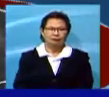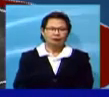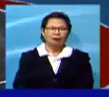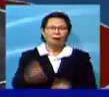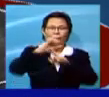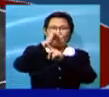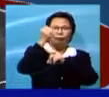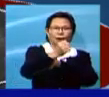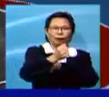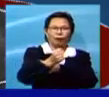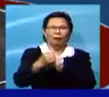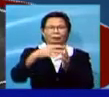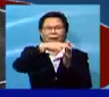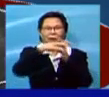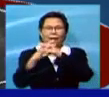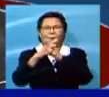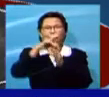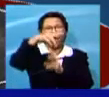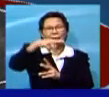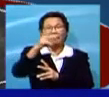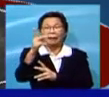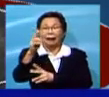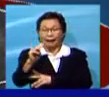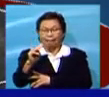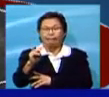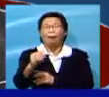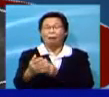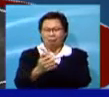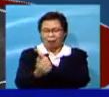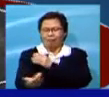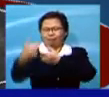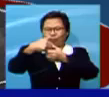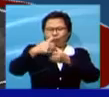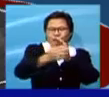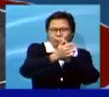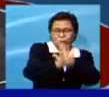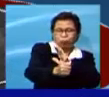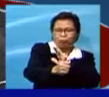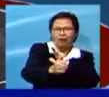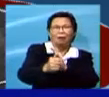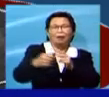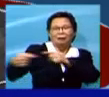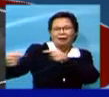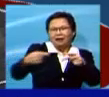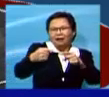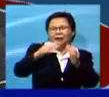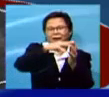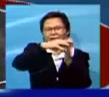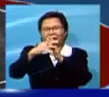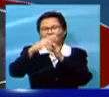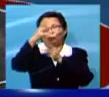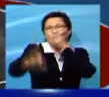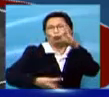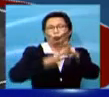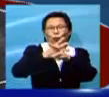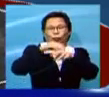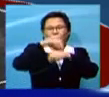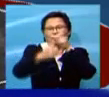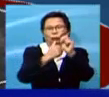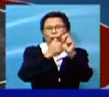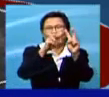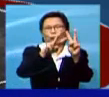Persatuan Kriket Malaysia PKM menyasarkan untuk layak kepusingan kelayakan Liga Kriket Dunia Division 2 pada tahun